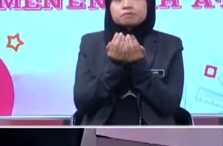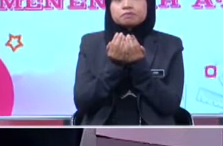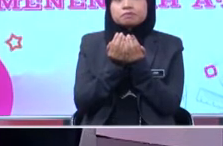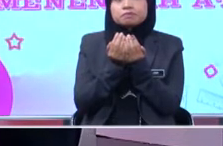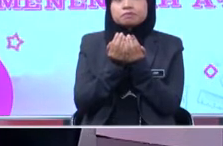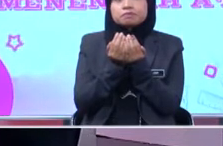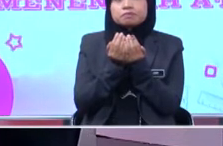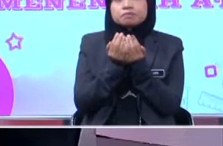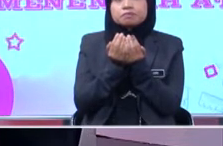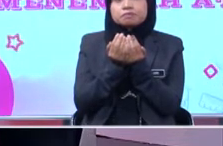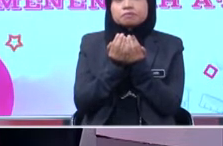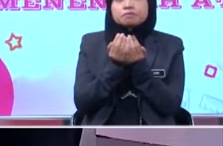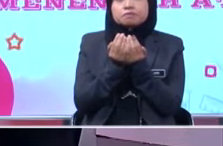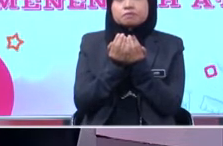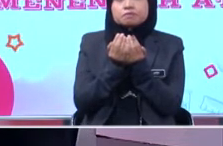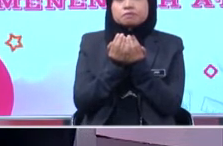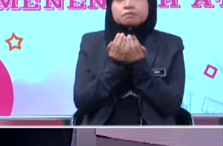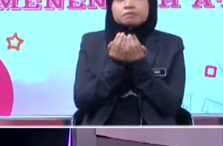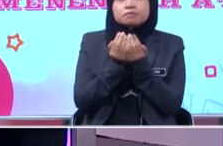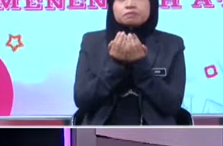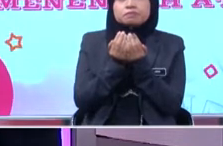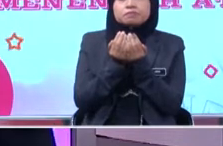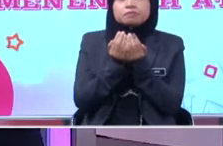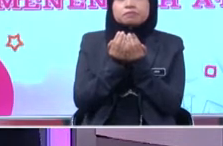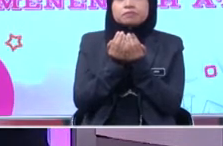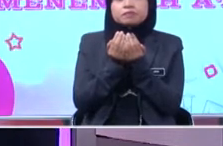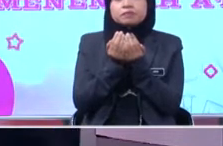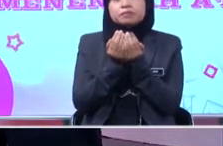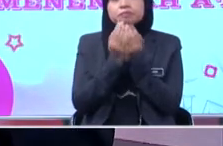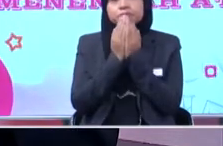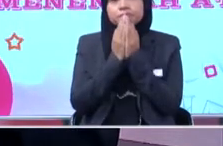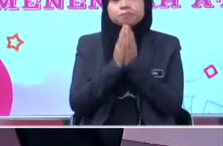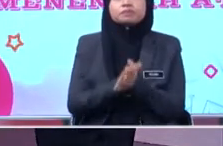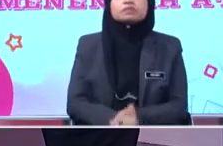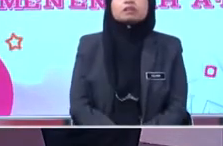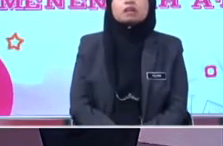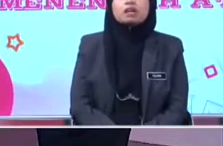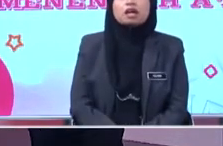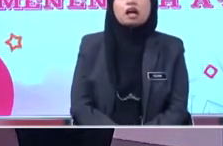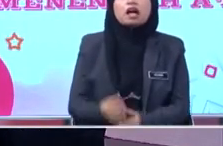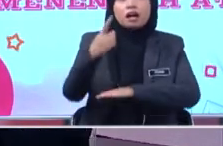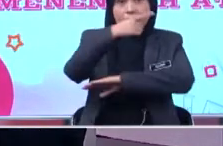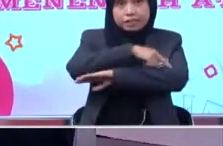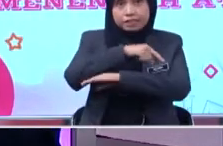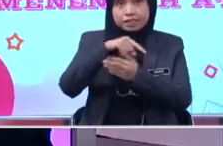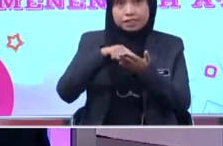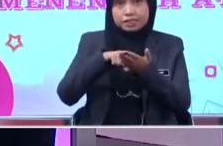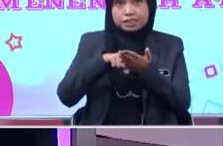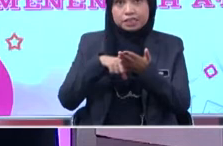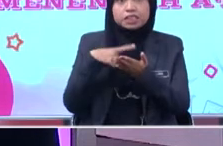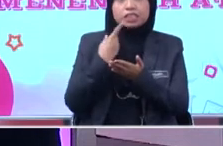morombo Shaolin Amin Oke pada hei hei di mana